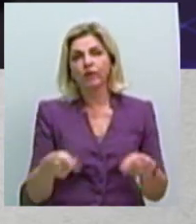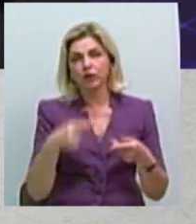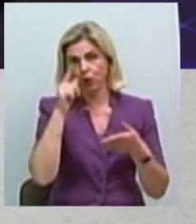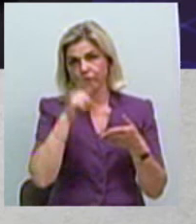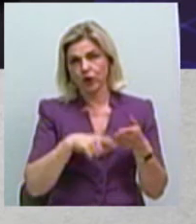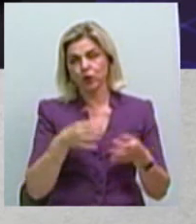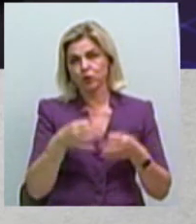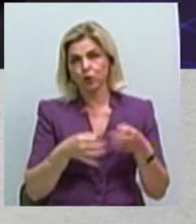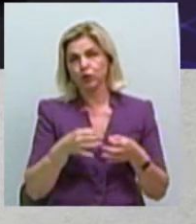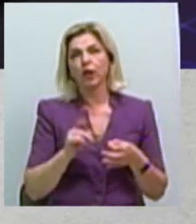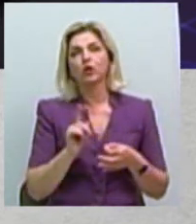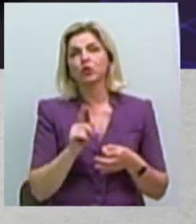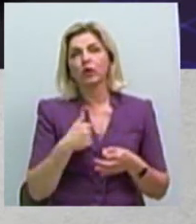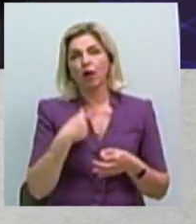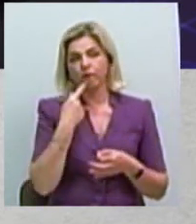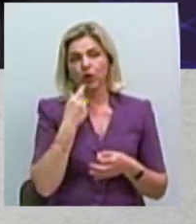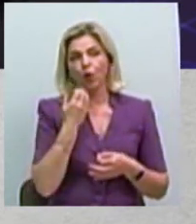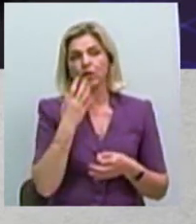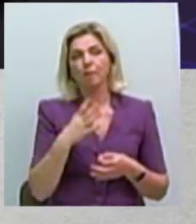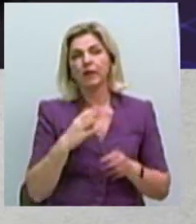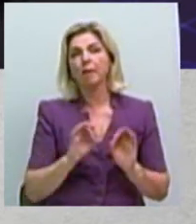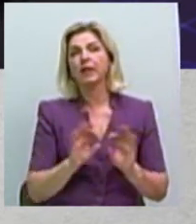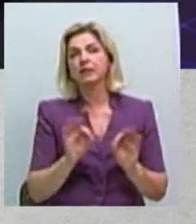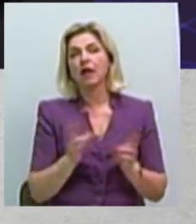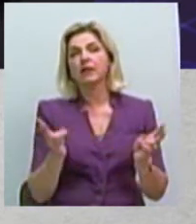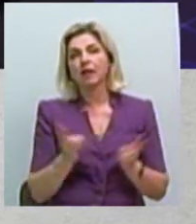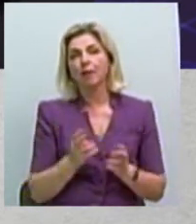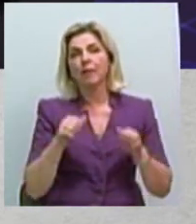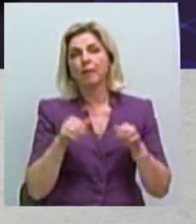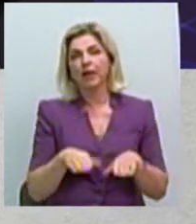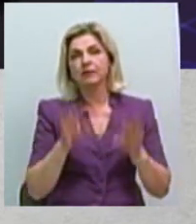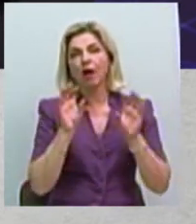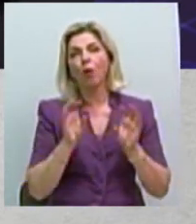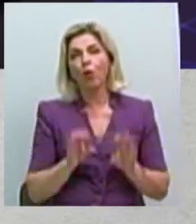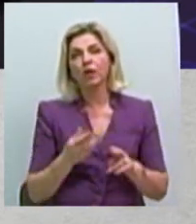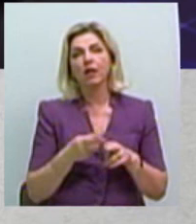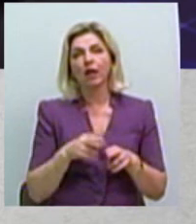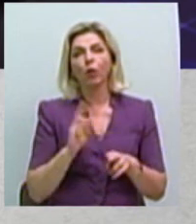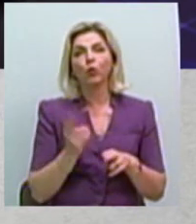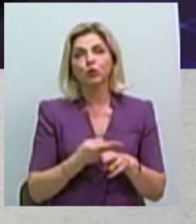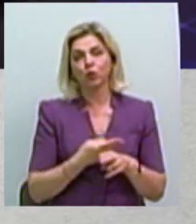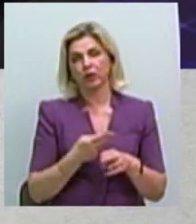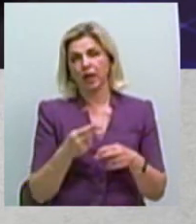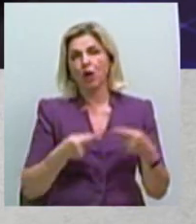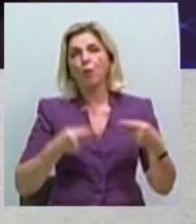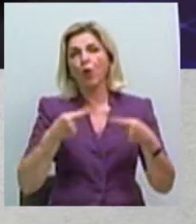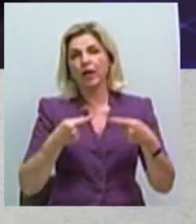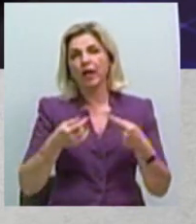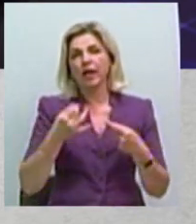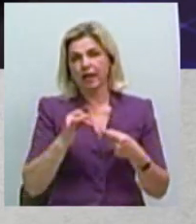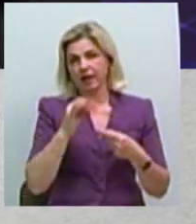суд? Те, що я казав, коли була презентація, що потрібно прийняти закони, які усунуть прогалини, які усунуть